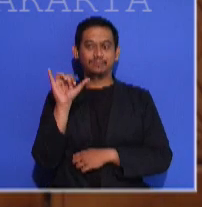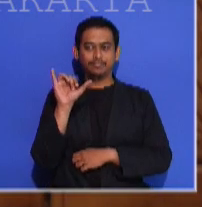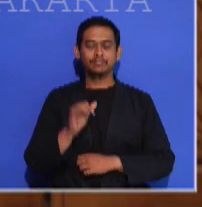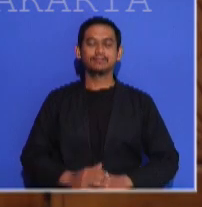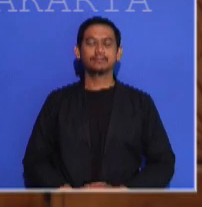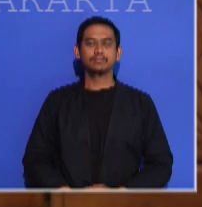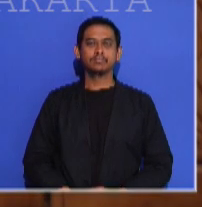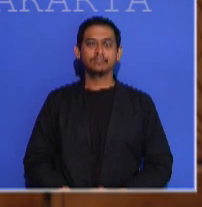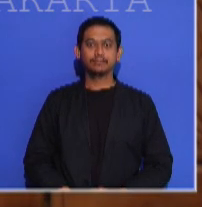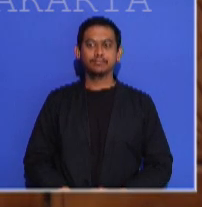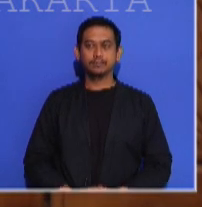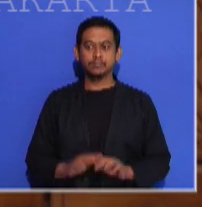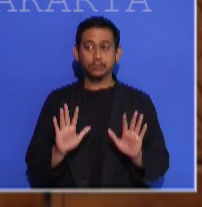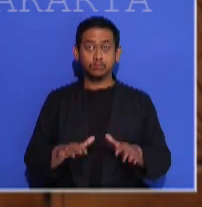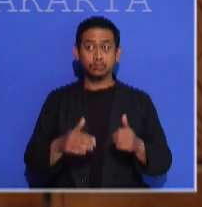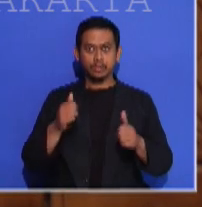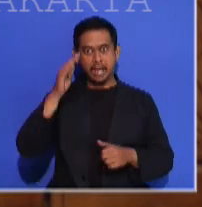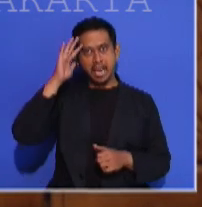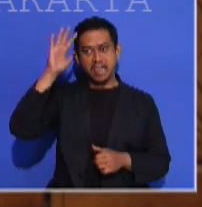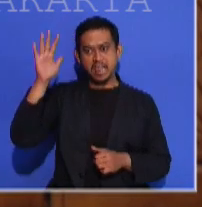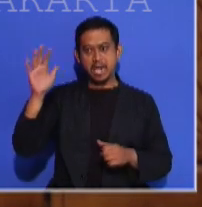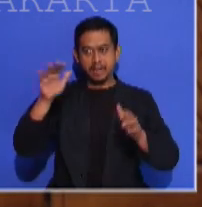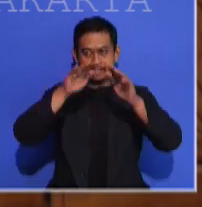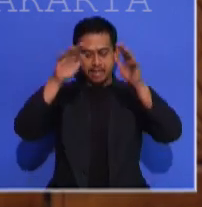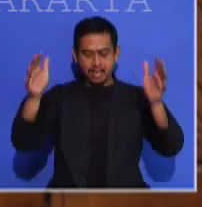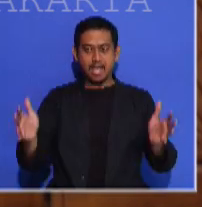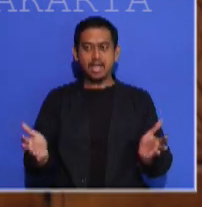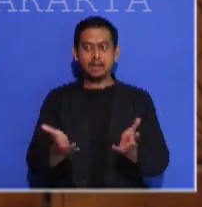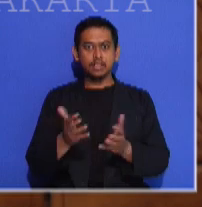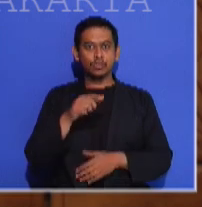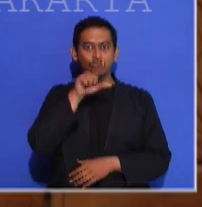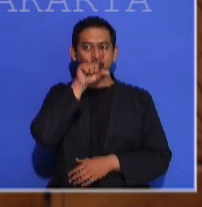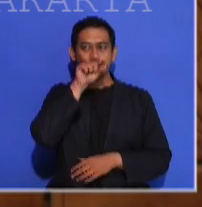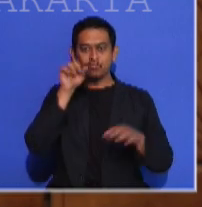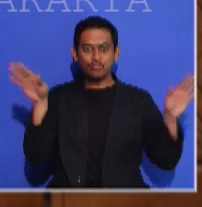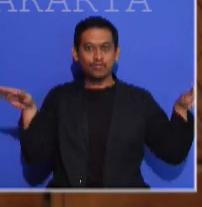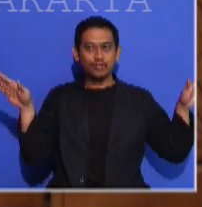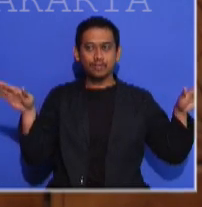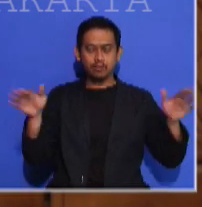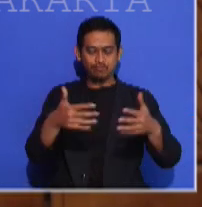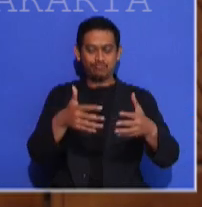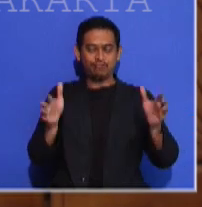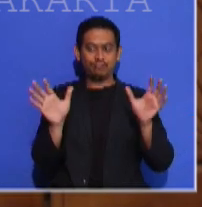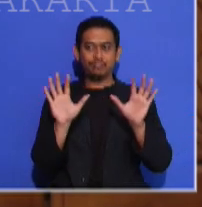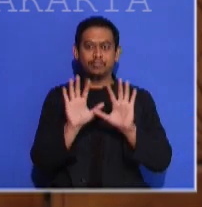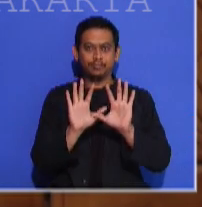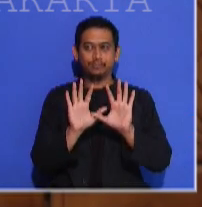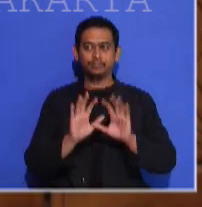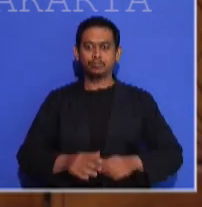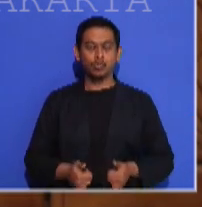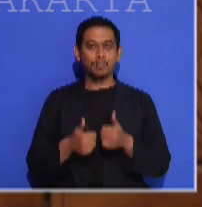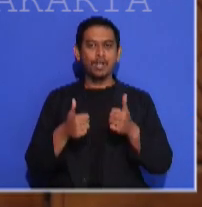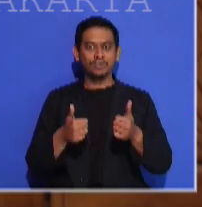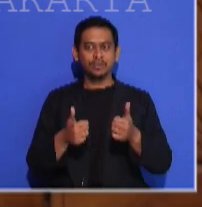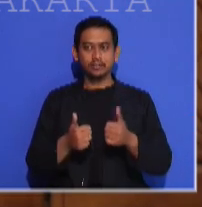Para pamirsa asiling kerajinan sengkeran peksi saking dusun Jaten Argosari Bantul gadah bobot ingkang sae saengga